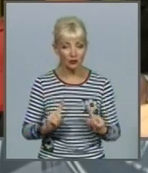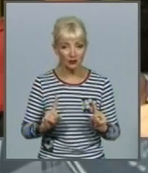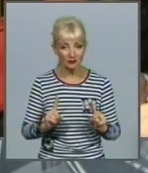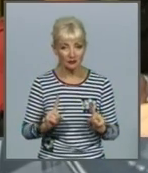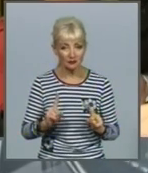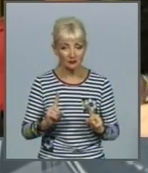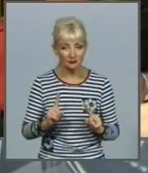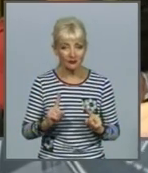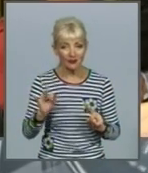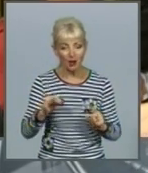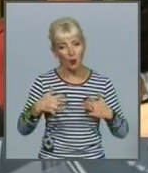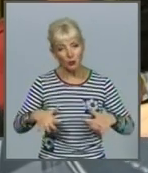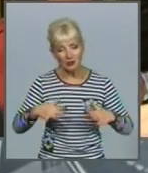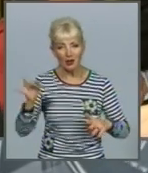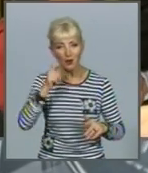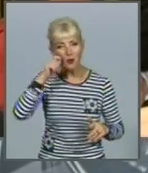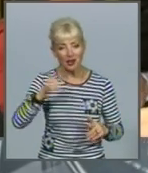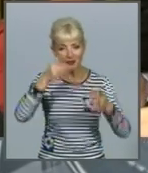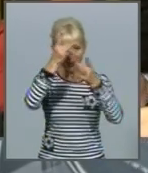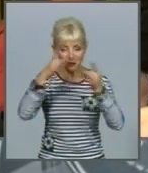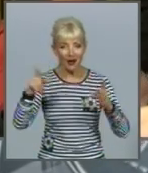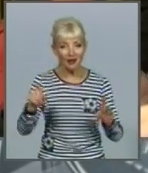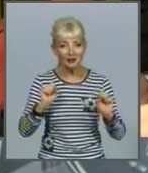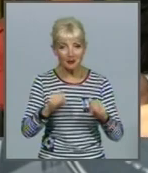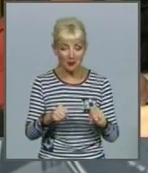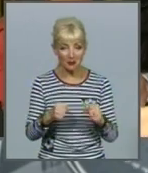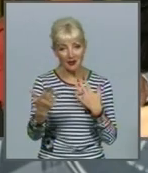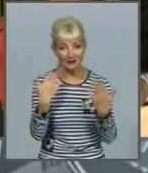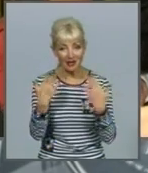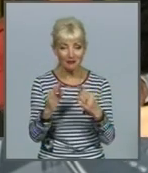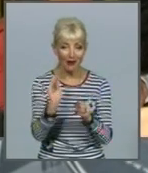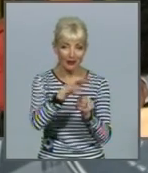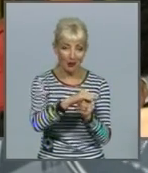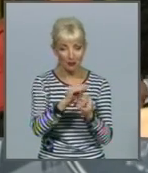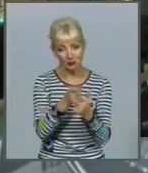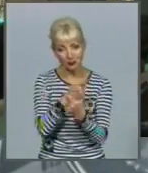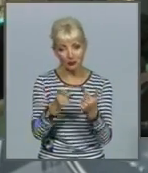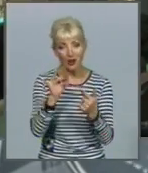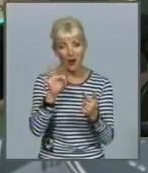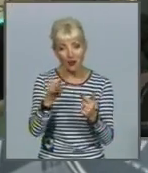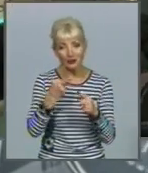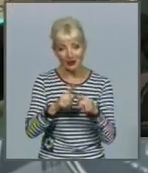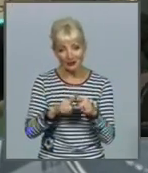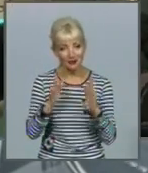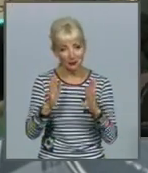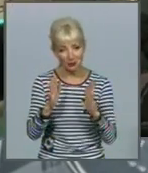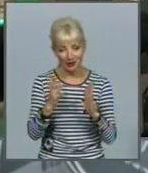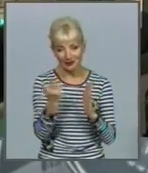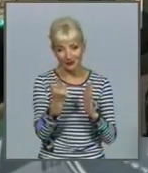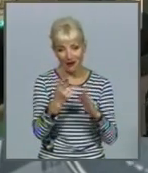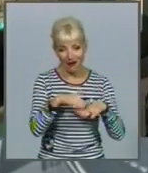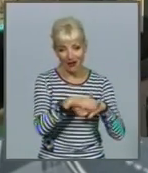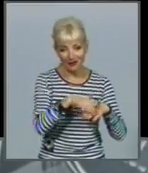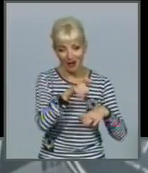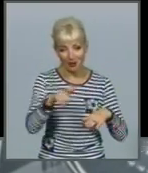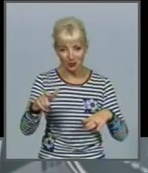грузинская, и украинская культура, они могут взаимно дополнить друг друга. И от этого мы оба народа только выиграют. У Харкові реалізовано